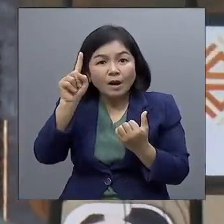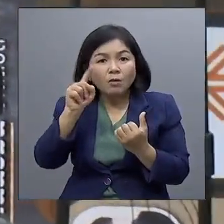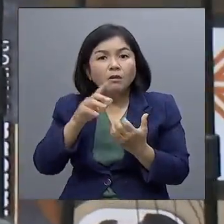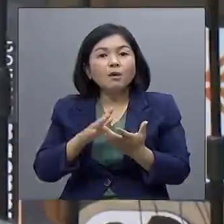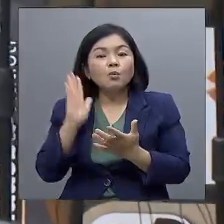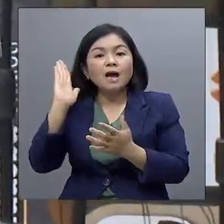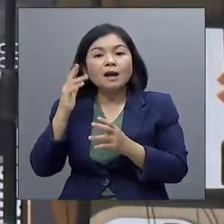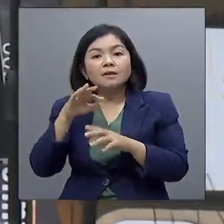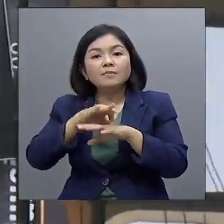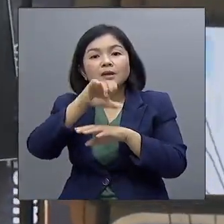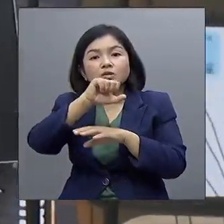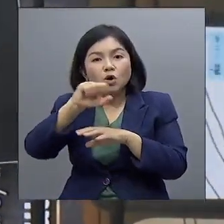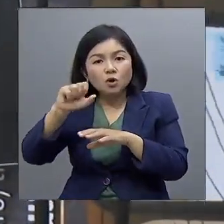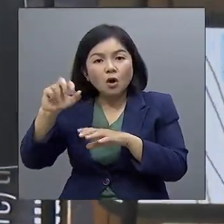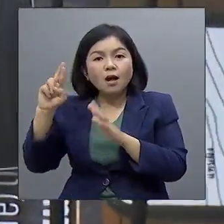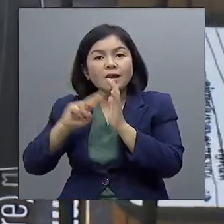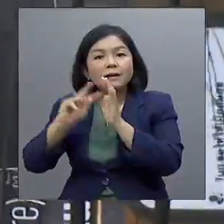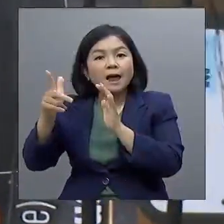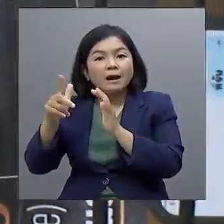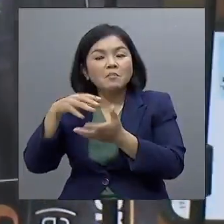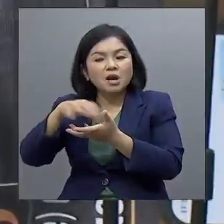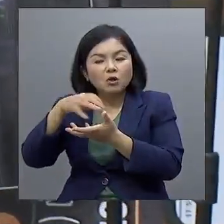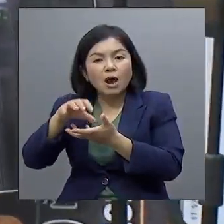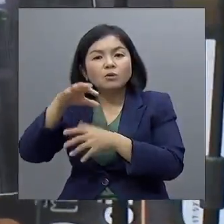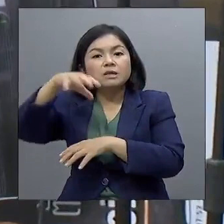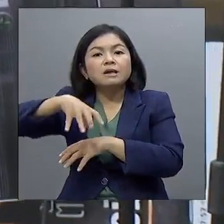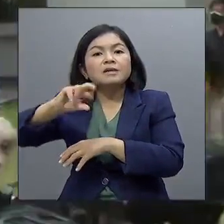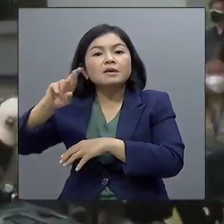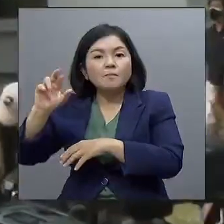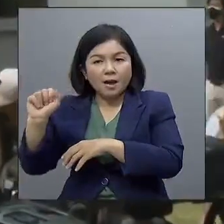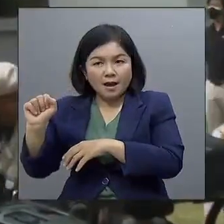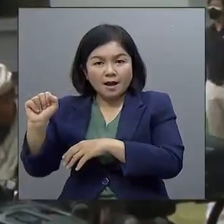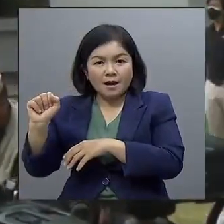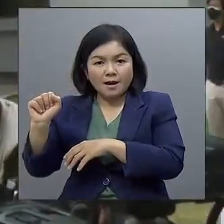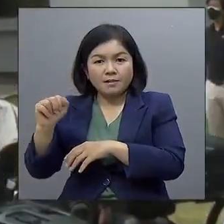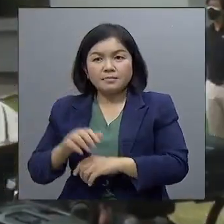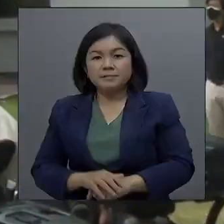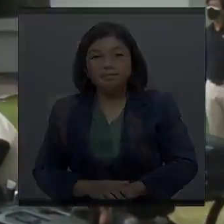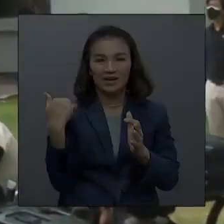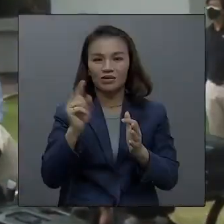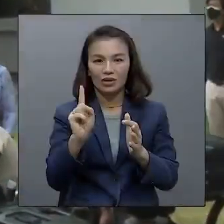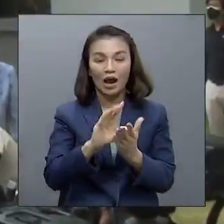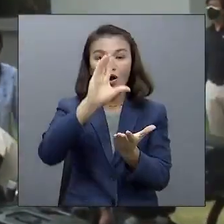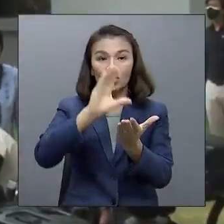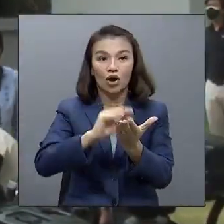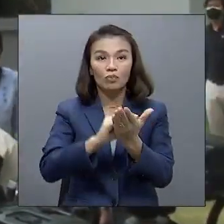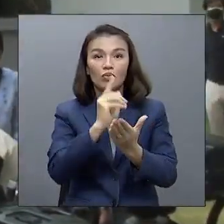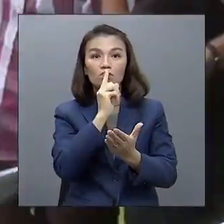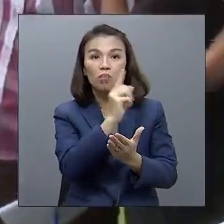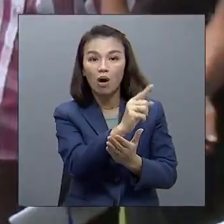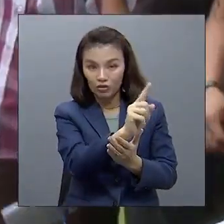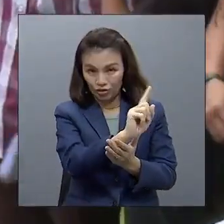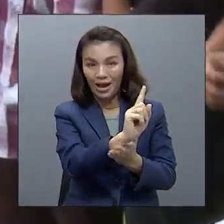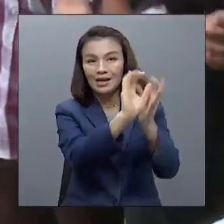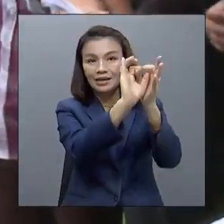คนที่นำมาอภิปรายในสภานะคะมีการกล่าวหาว่ากระบวนการยุติธรรมผิดปกติหรือไม่มีการพาดพิงว่าตำรว